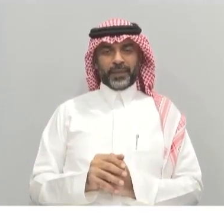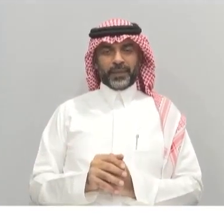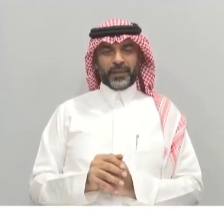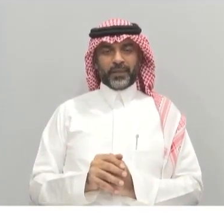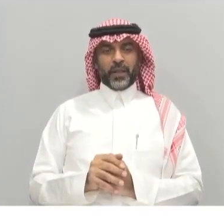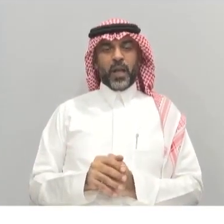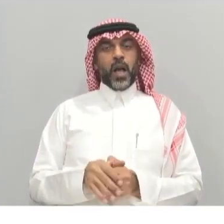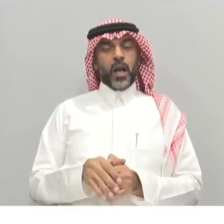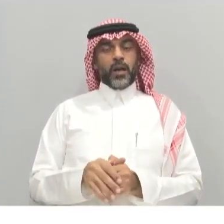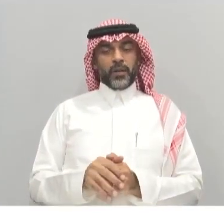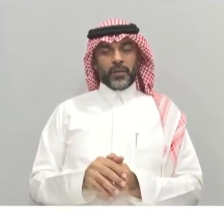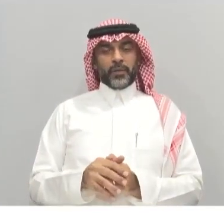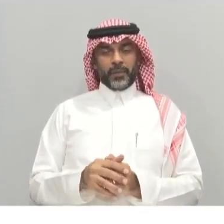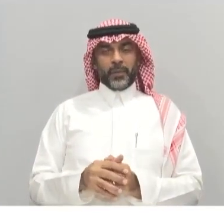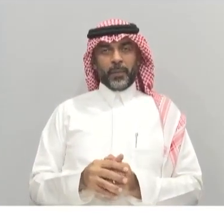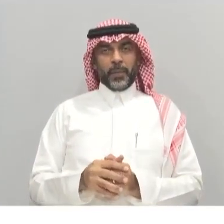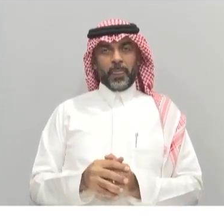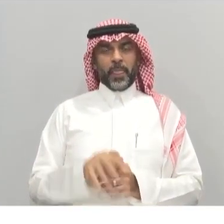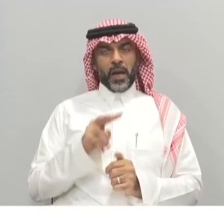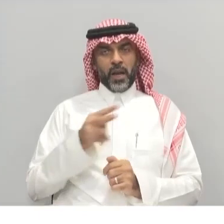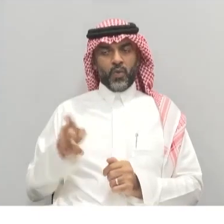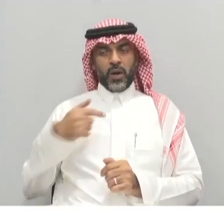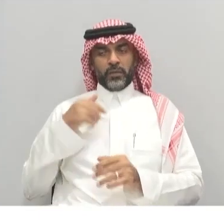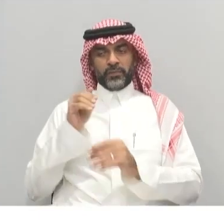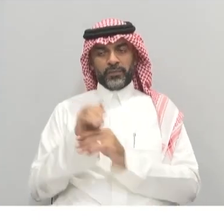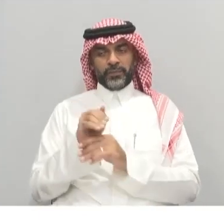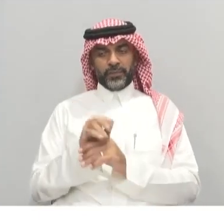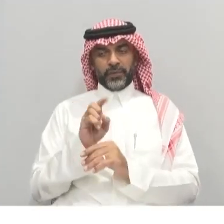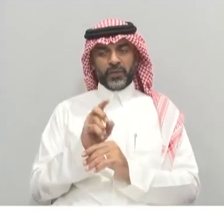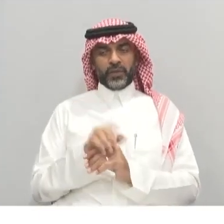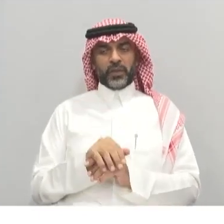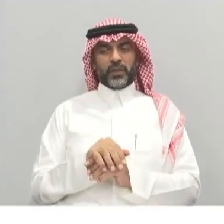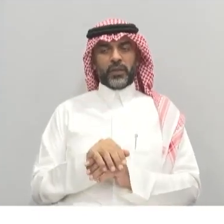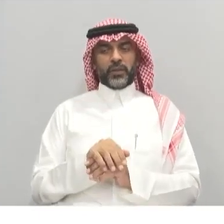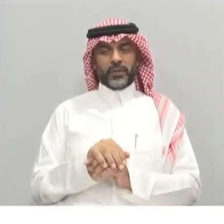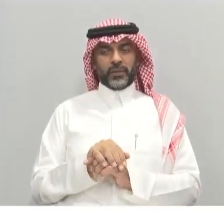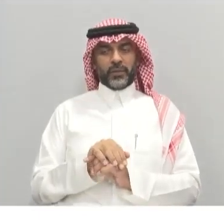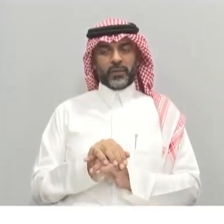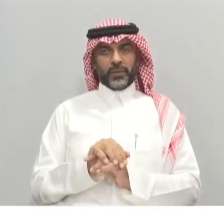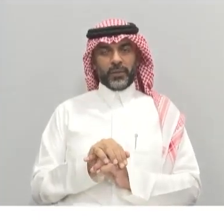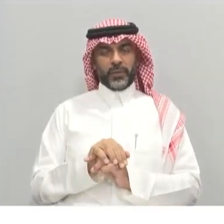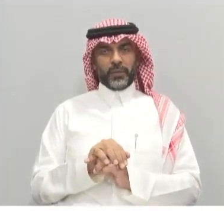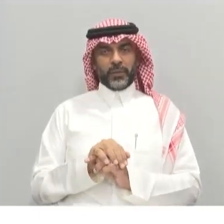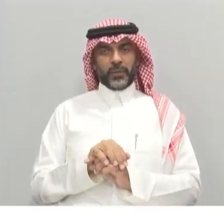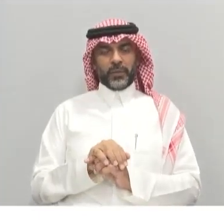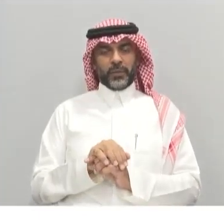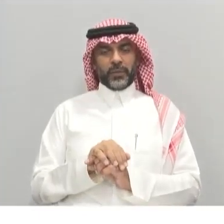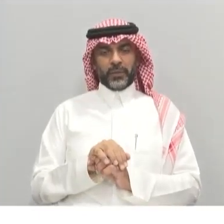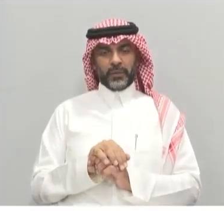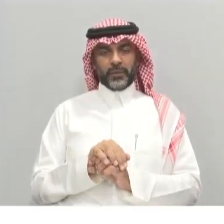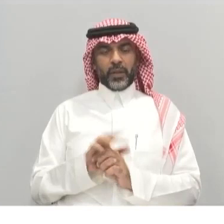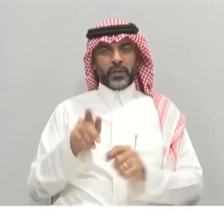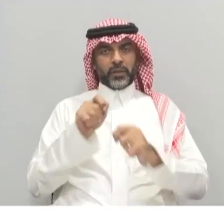البيانيه سنقوم بذكر بعض المخططات الرئيسيه التي يمكن انشائها